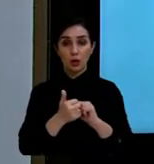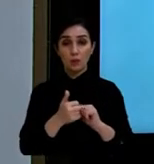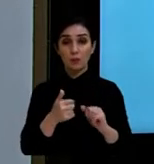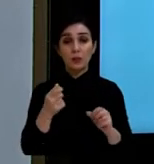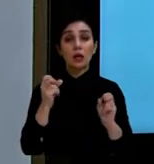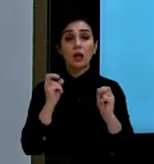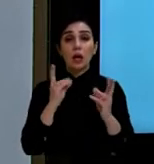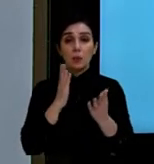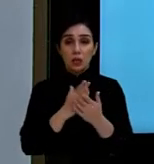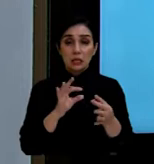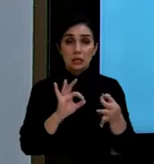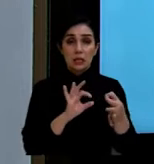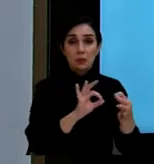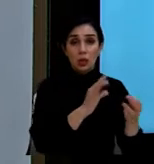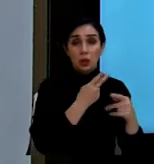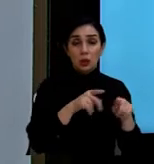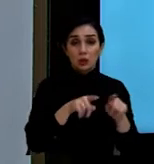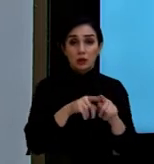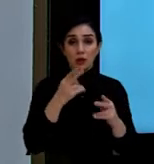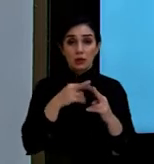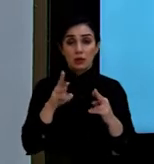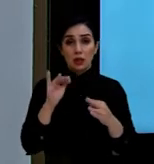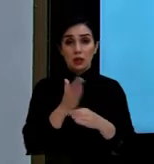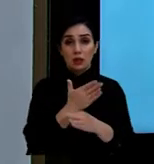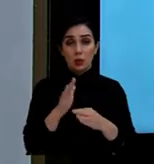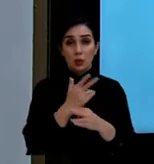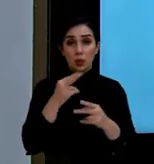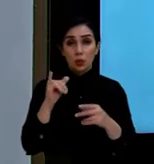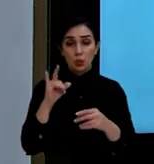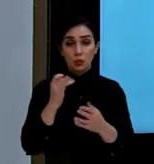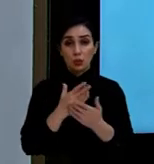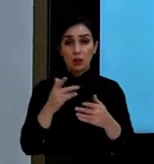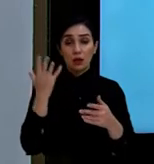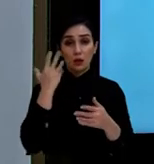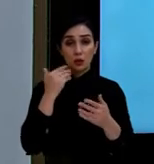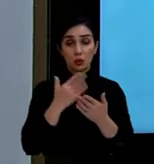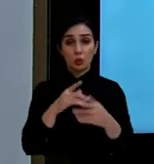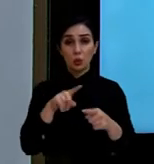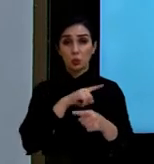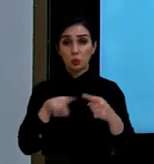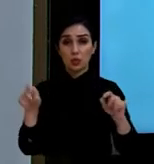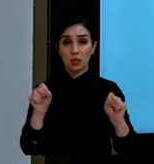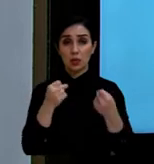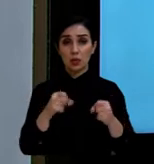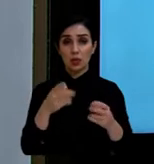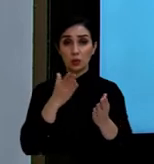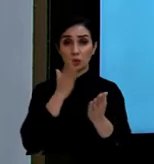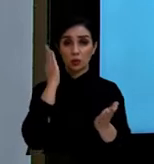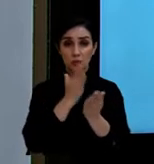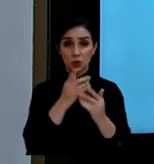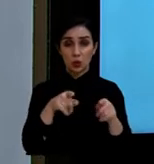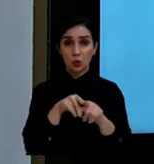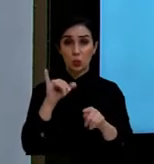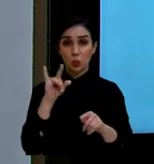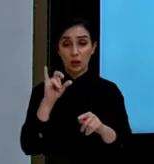Как происходит цепная ядерная реакция и деление ядра урана? Когда ускоренный нейтрон подлетает к ядру урана,